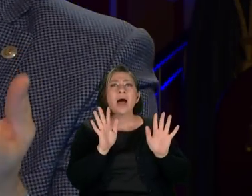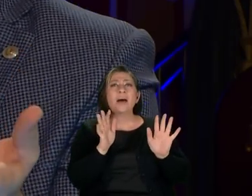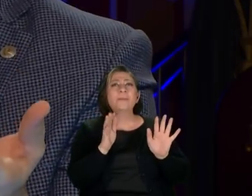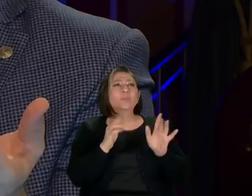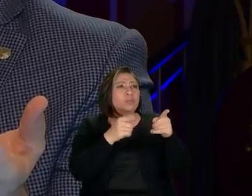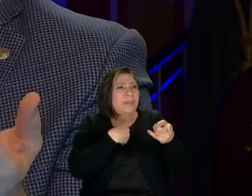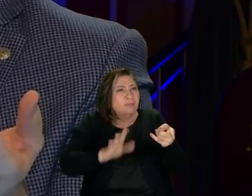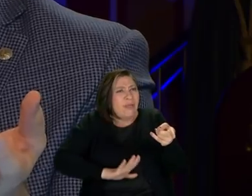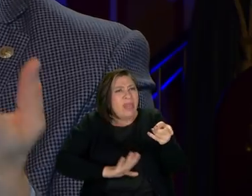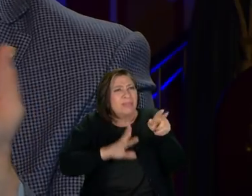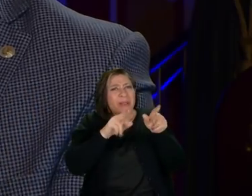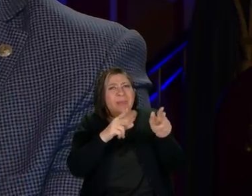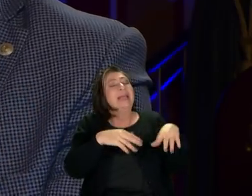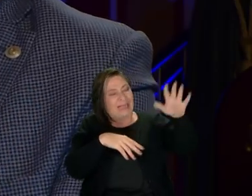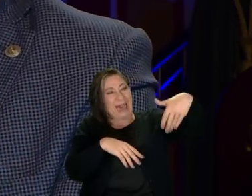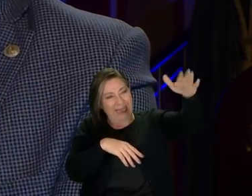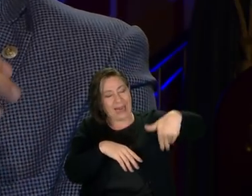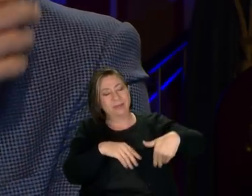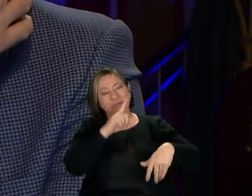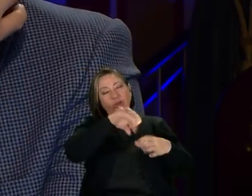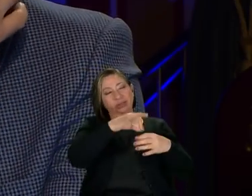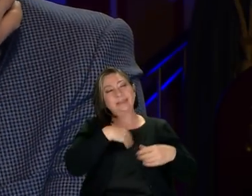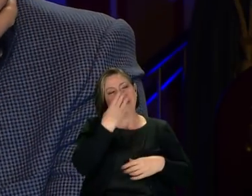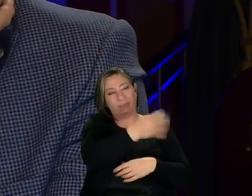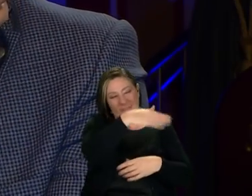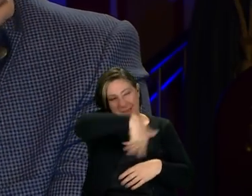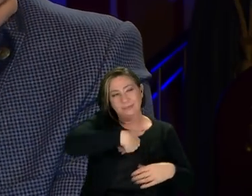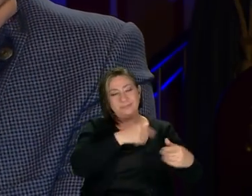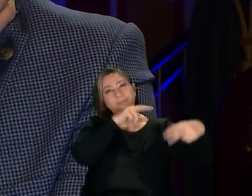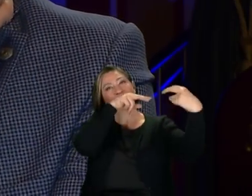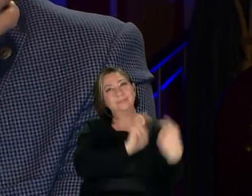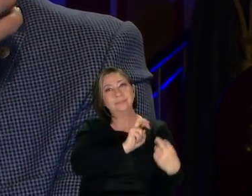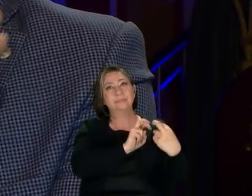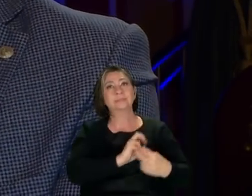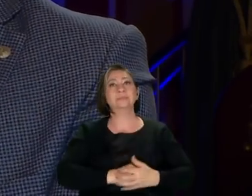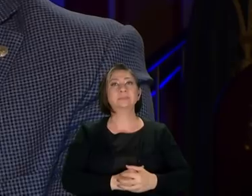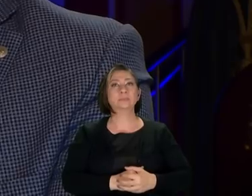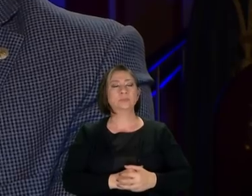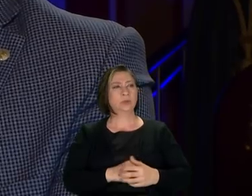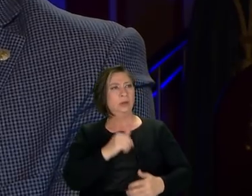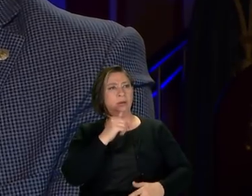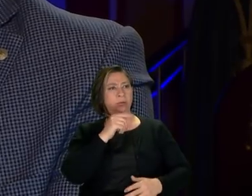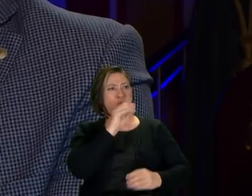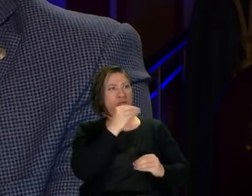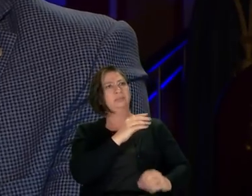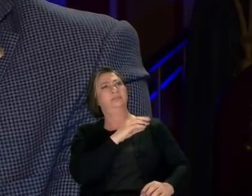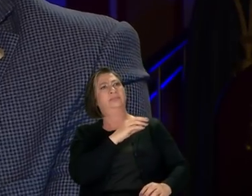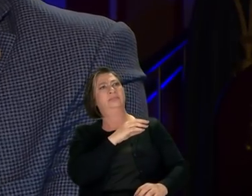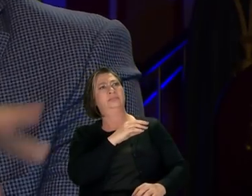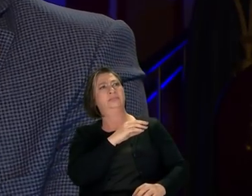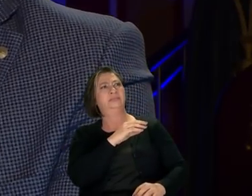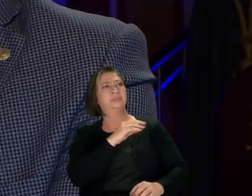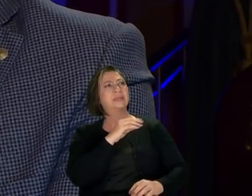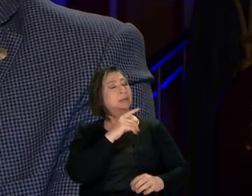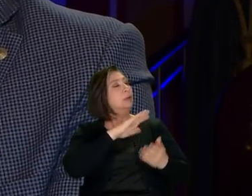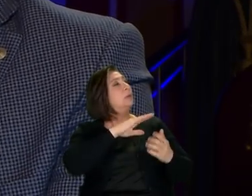şimdi bunlar bizim çocuklarımız. Dedim gel gel sana bir çay ısmarlayayım dedim. Hı. Neyse böyle bir durdu. Arkadaşa dedim